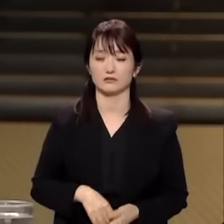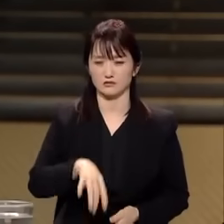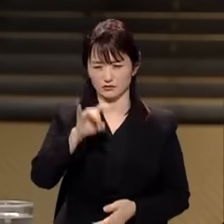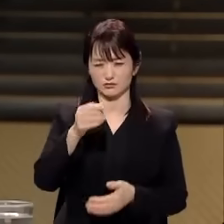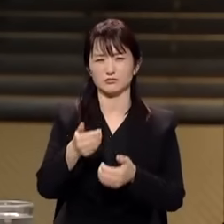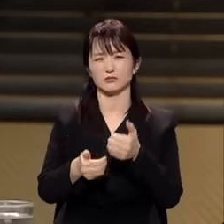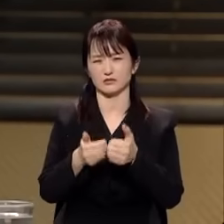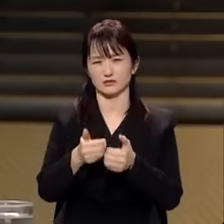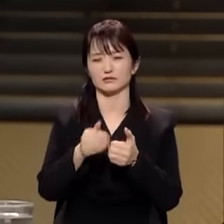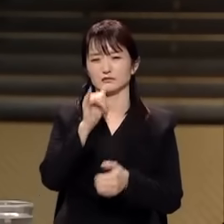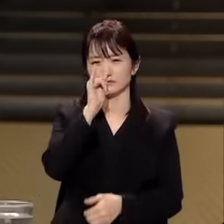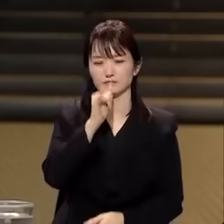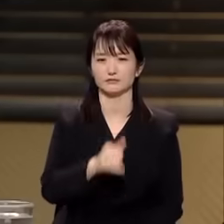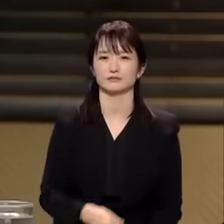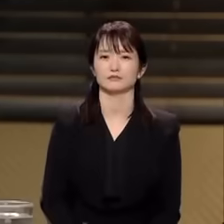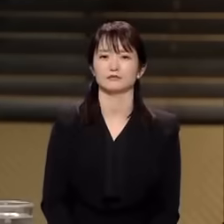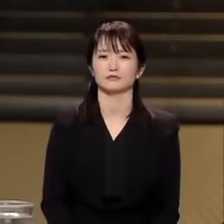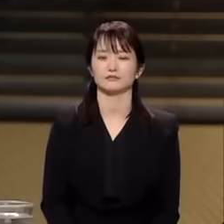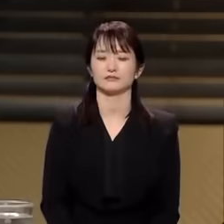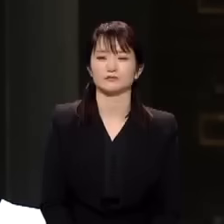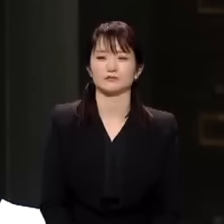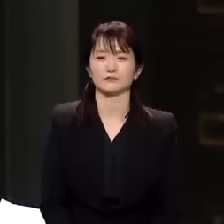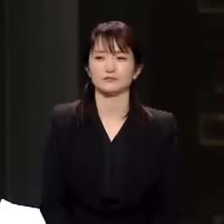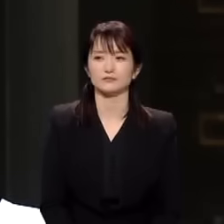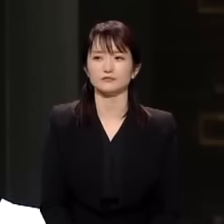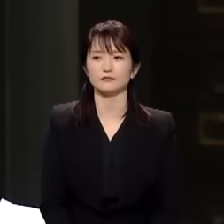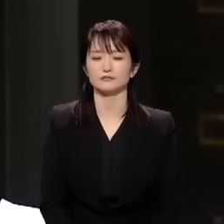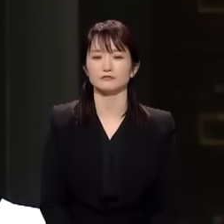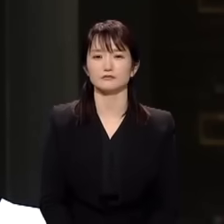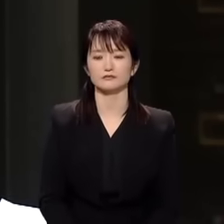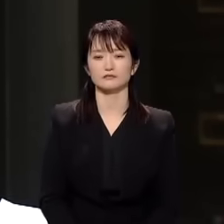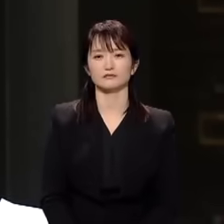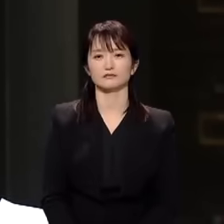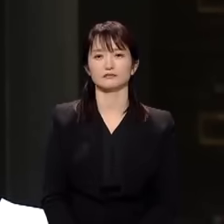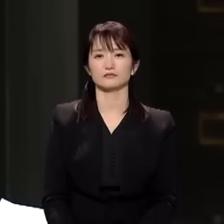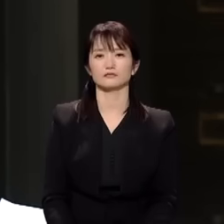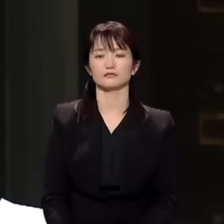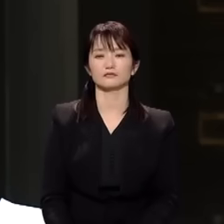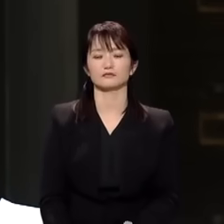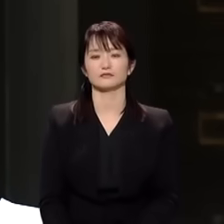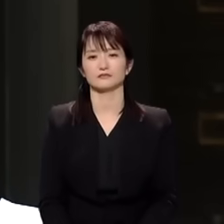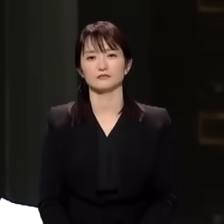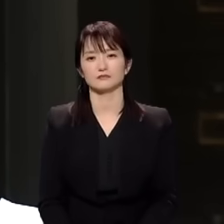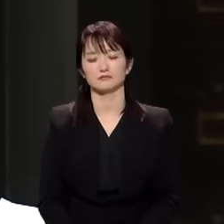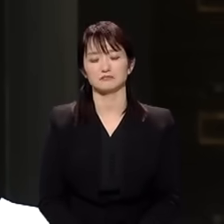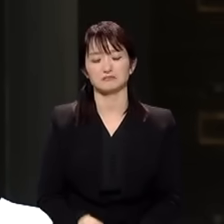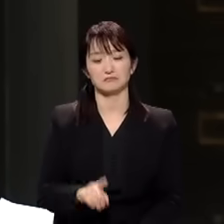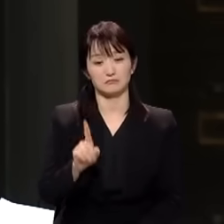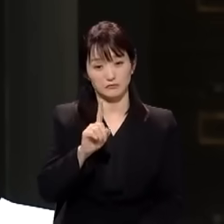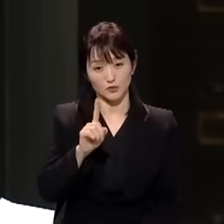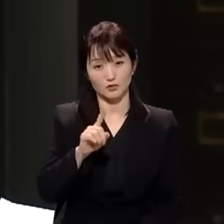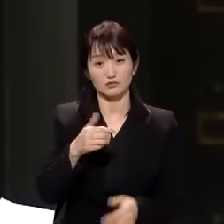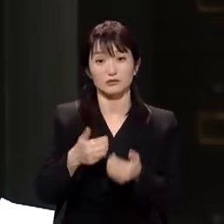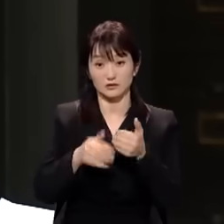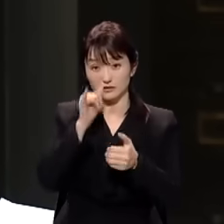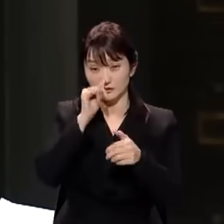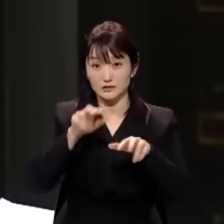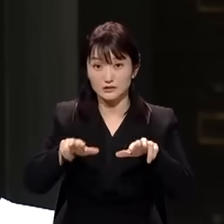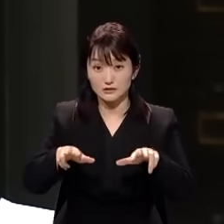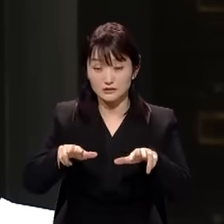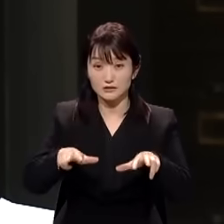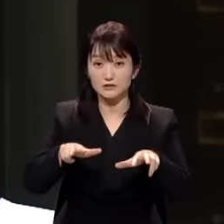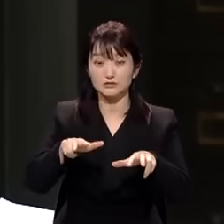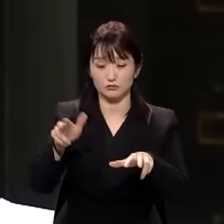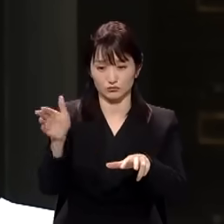갈등 양상이 있었던 겁니다. 자, 뭐 여기까지는 흔히 있을 만한 갈등이죠. 자, 그런데 진짜 문제는 지금부터